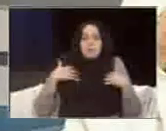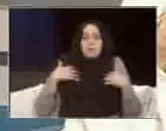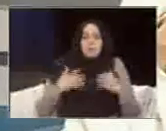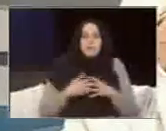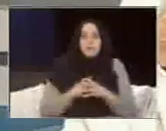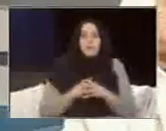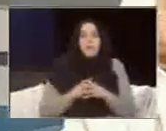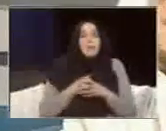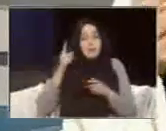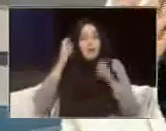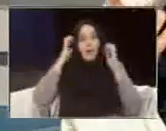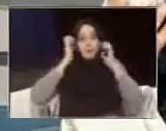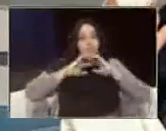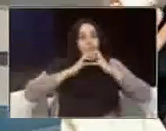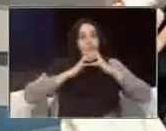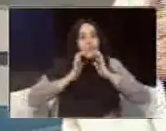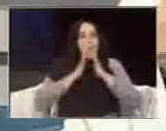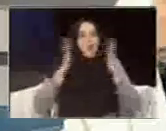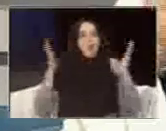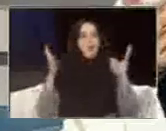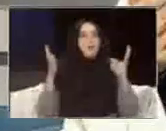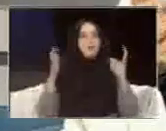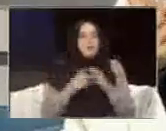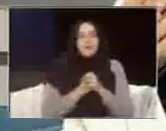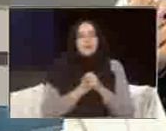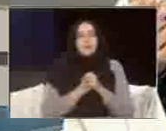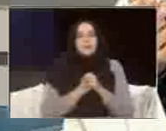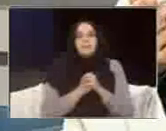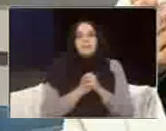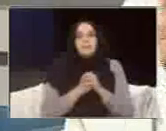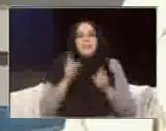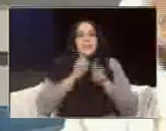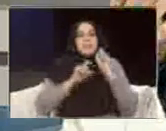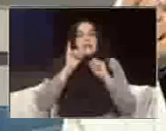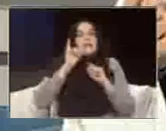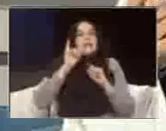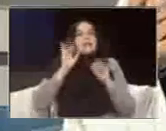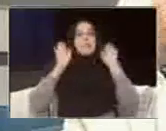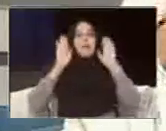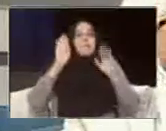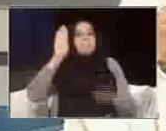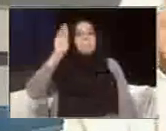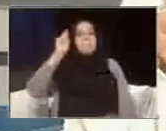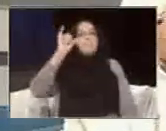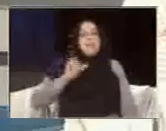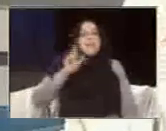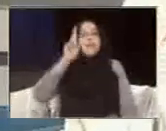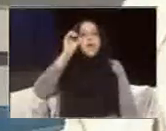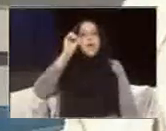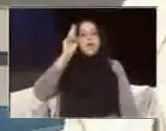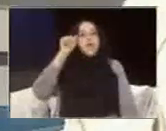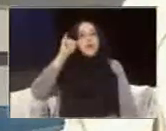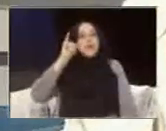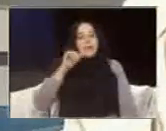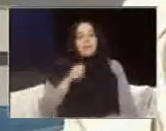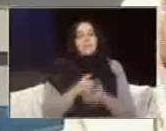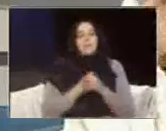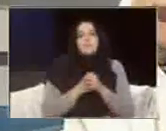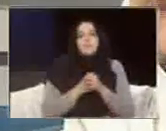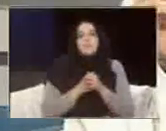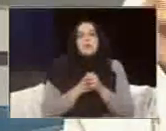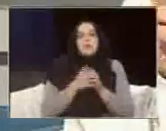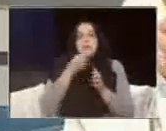العلوم، فهو من أصحاب العقول الموسوعية. نعود إلى الإمام البيروني مثلا، والذي قال عنه المؤرخ الفرنسي